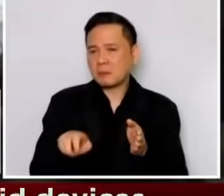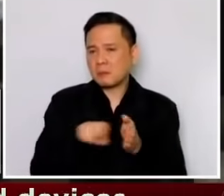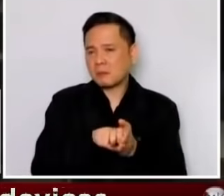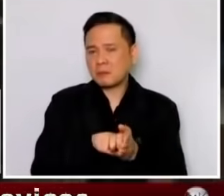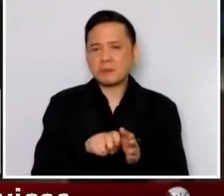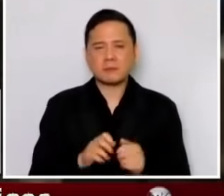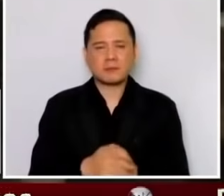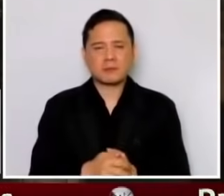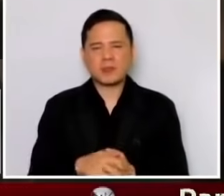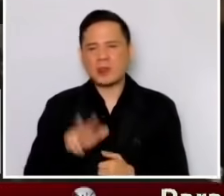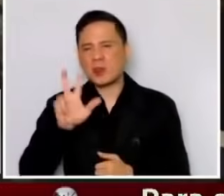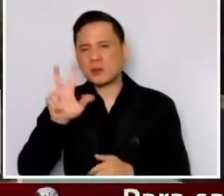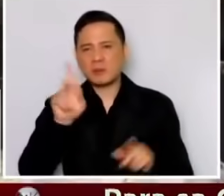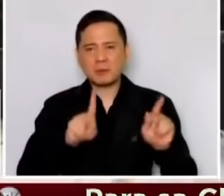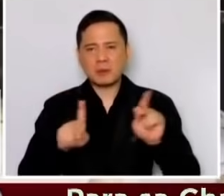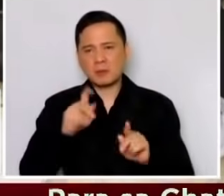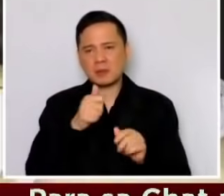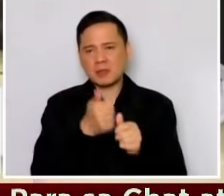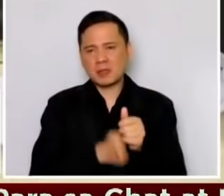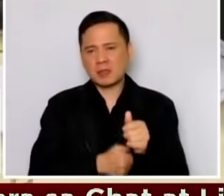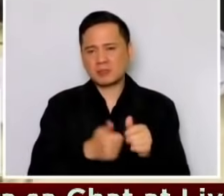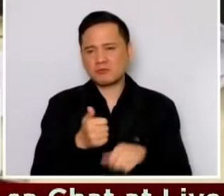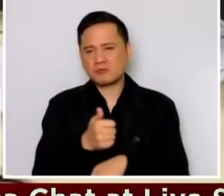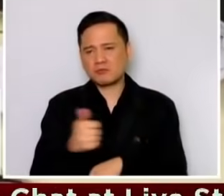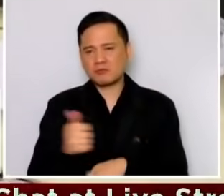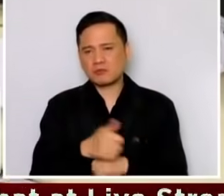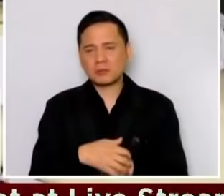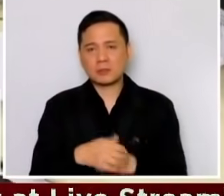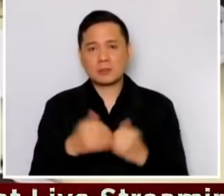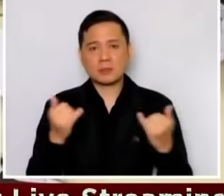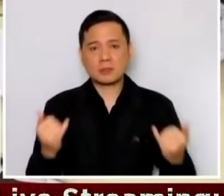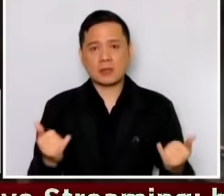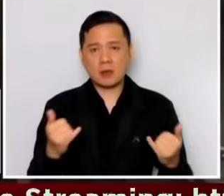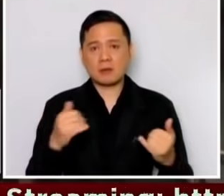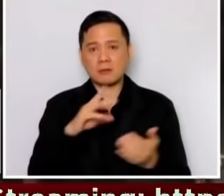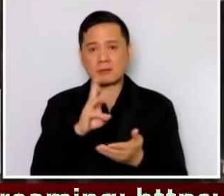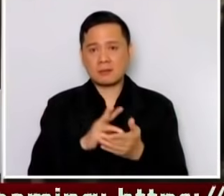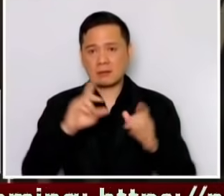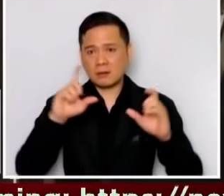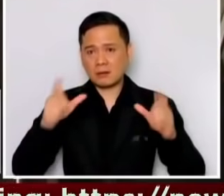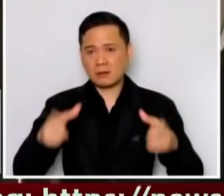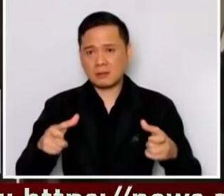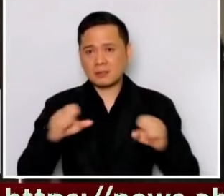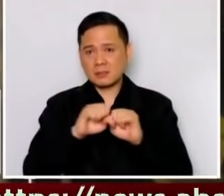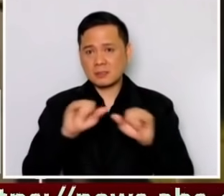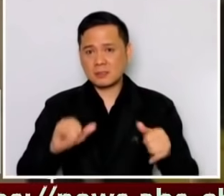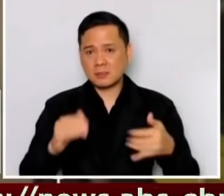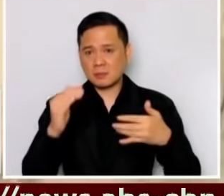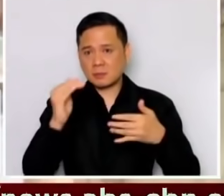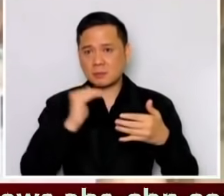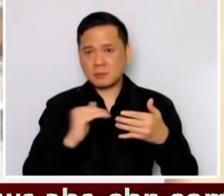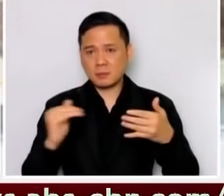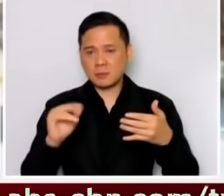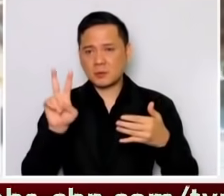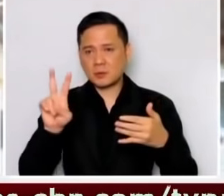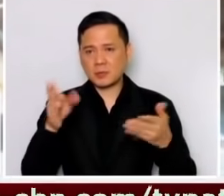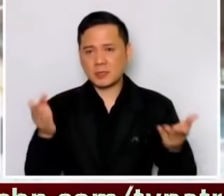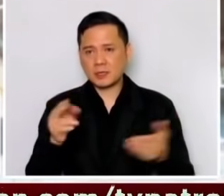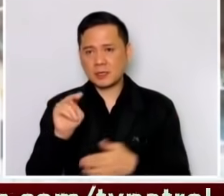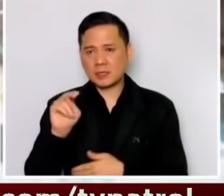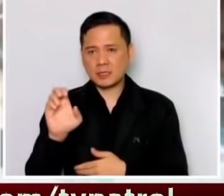quarantine restrictions sa ilalim ng alert level system sa National Capital Region. Pero dahil hindi pa sila pinayagang bumiyahe